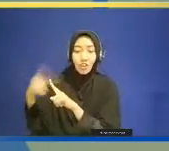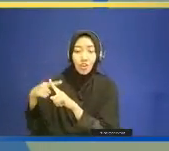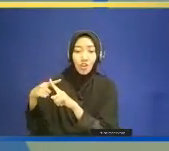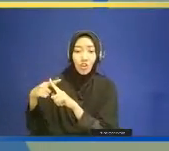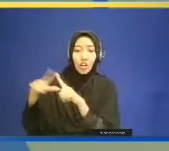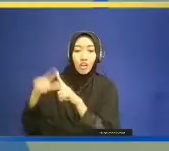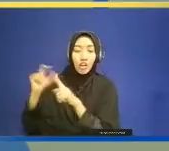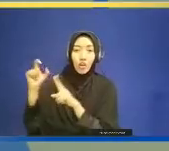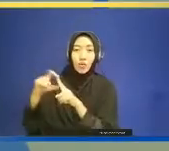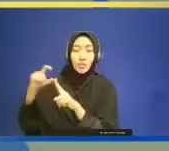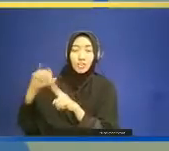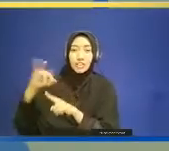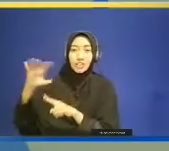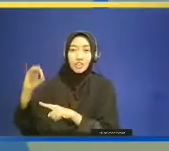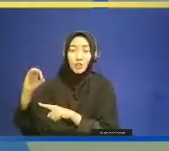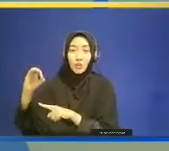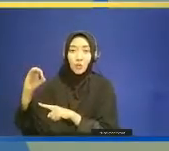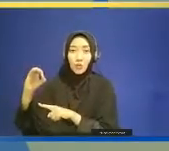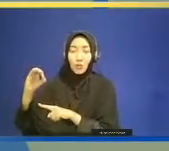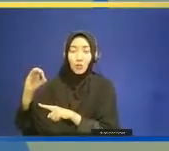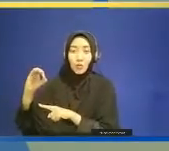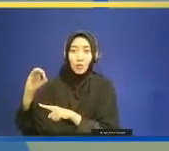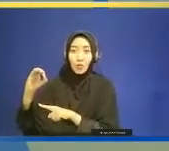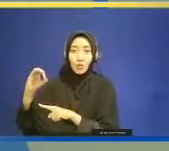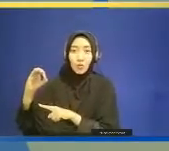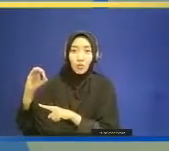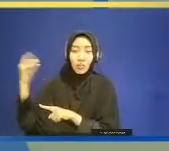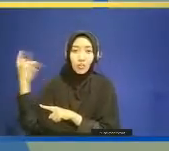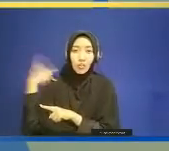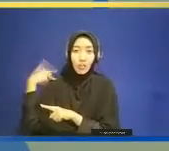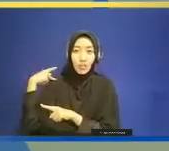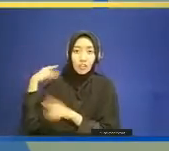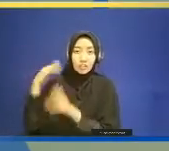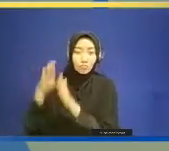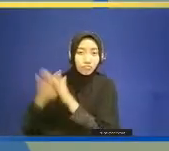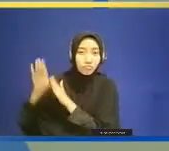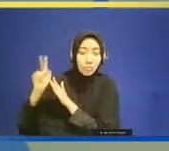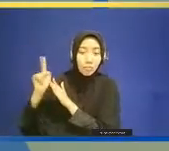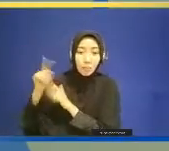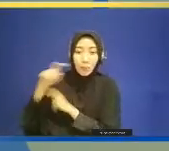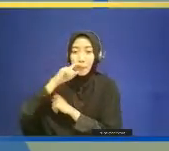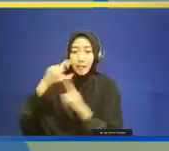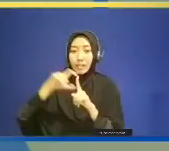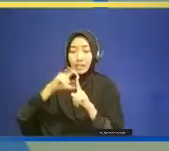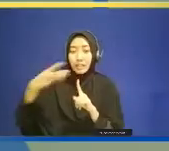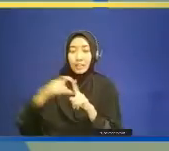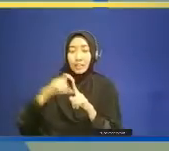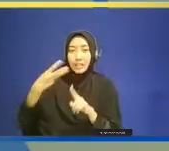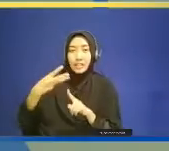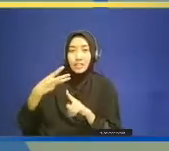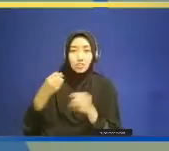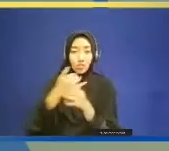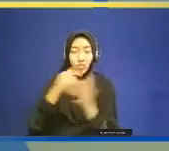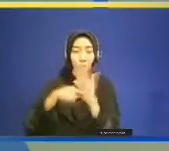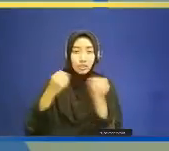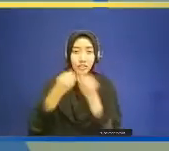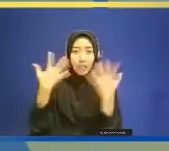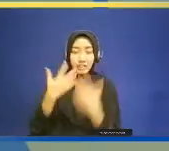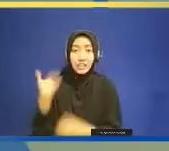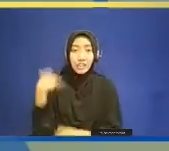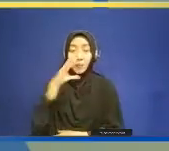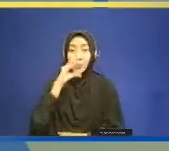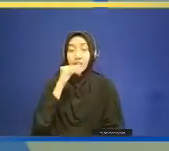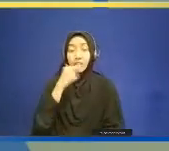dinaikkan enggak suaranya karena saya kurang jelas dengar suaranya Pakde di sini oke Pak Dede kita langsung aja ngomongin tadi udah disebutin